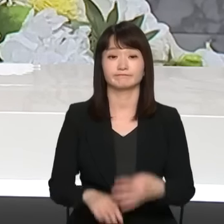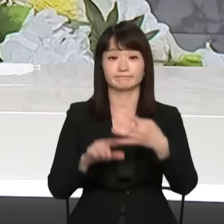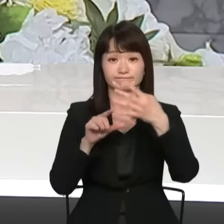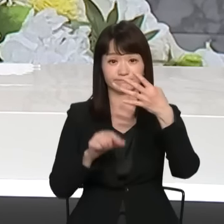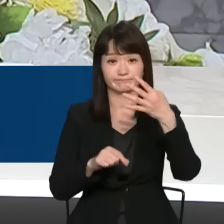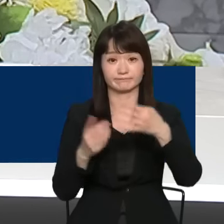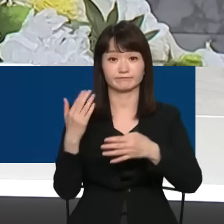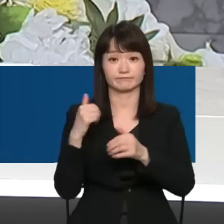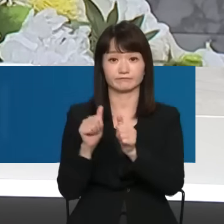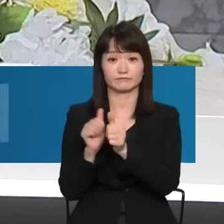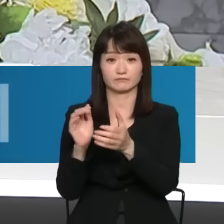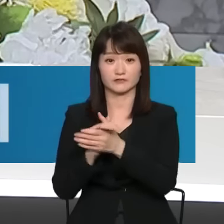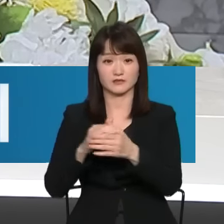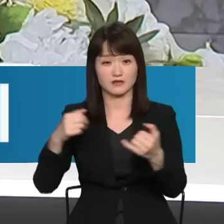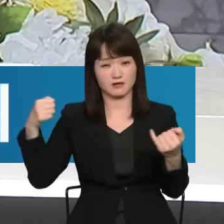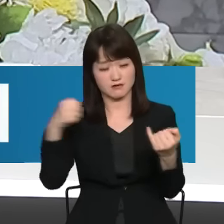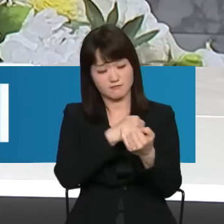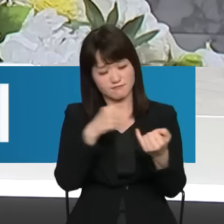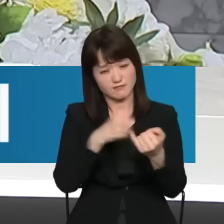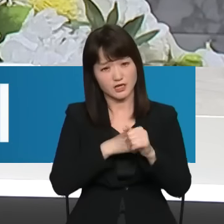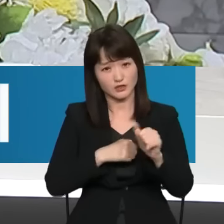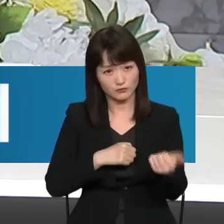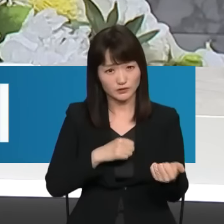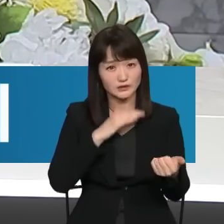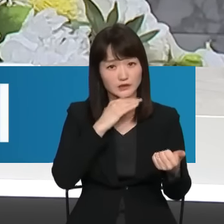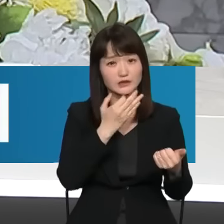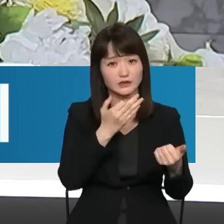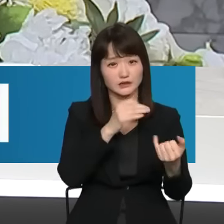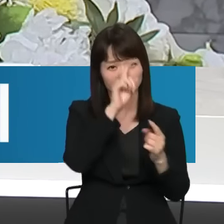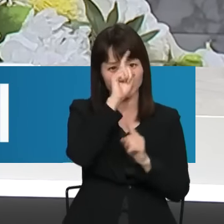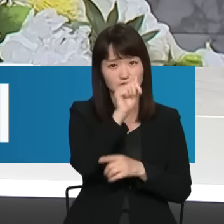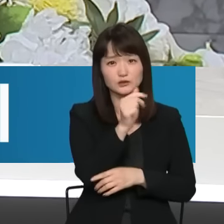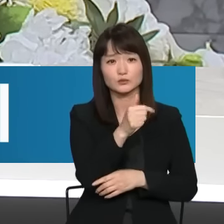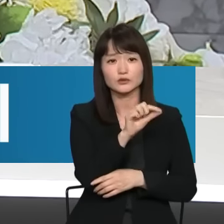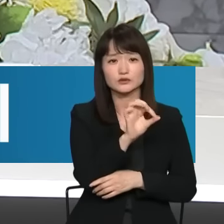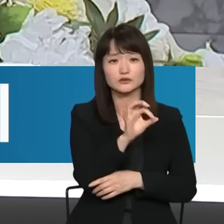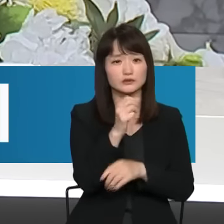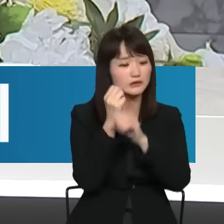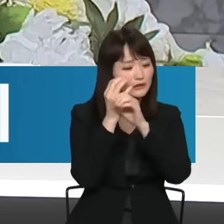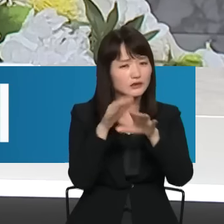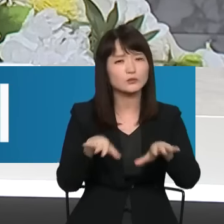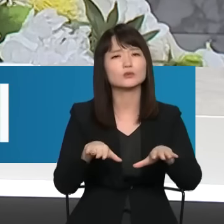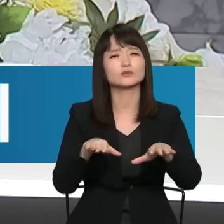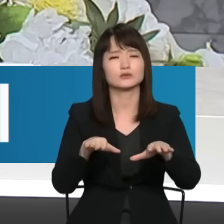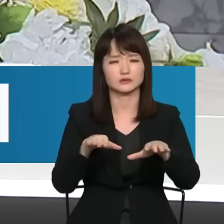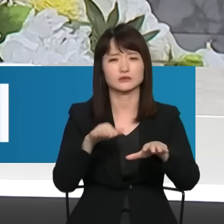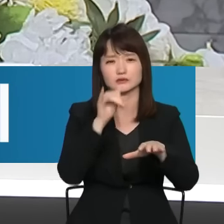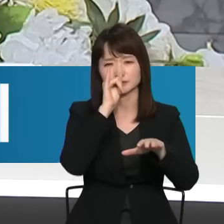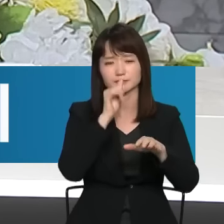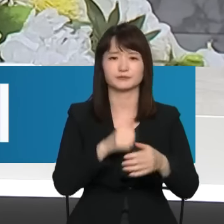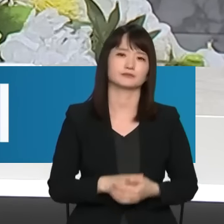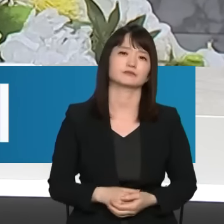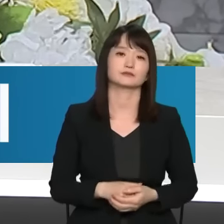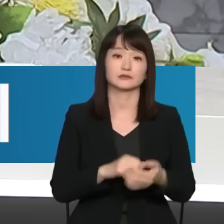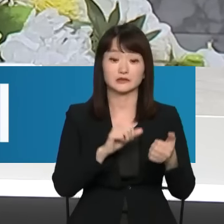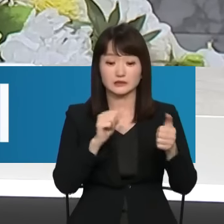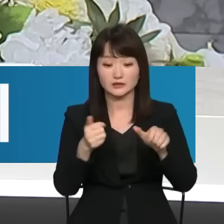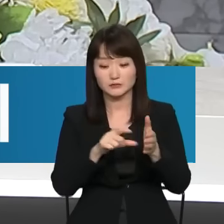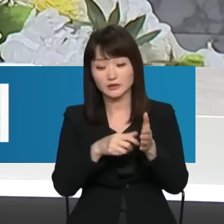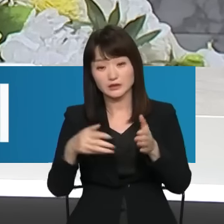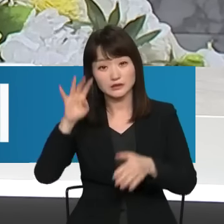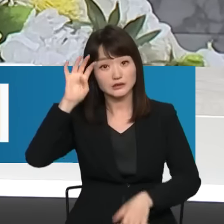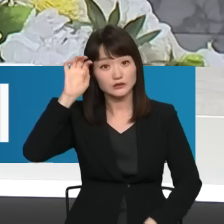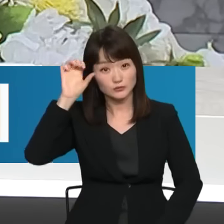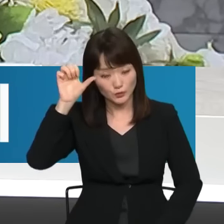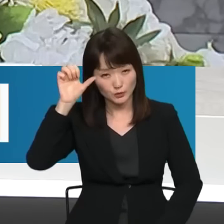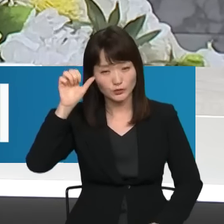지난달 전 남자친구의 폭행으로 숨진 19살 이효정 씨의 장례식이 오늘 뒤늦게 열렸습니다. 사망한 지